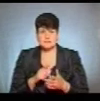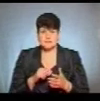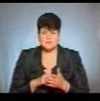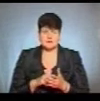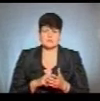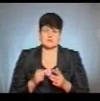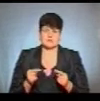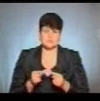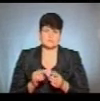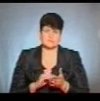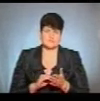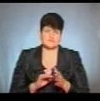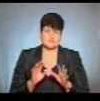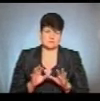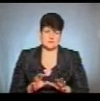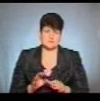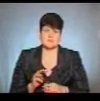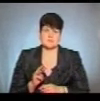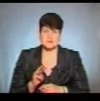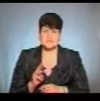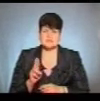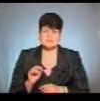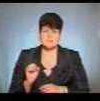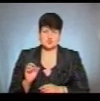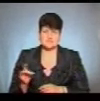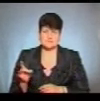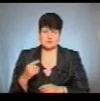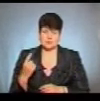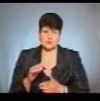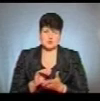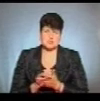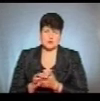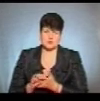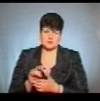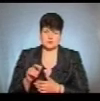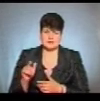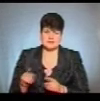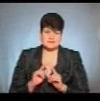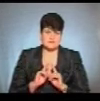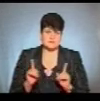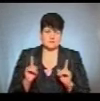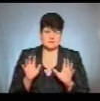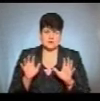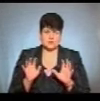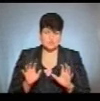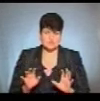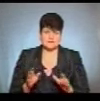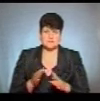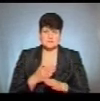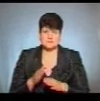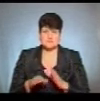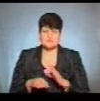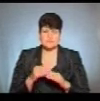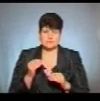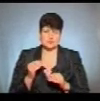чітко врегульовані в законах. Марія Цеп'ящук з Рівненщини познайомила присутніх з відмінностями у законодавстві між виборчими